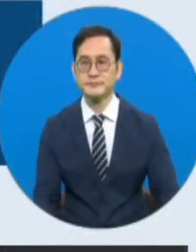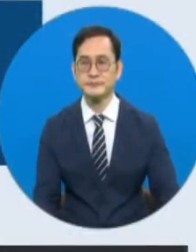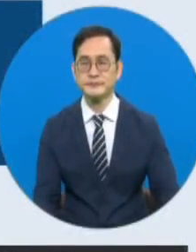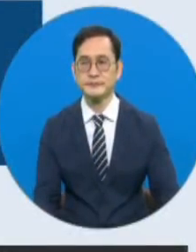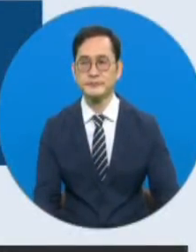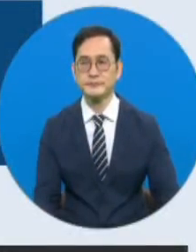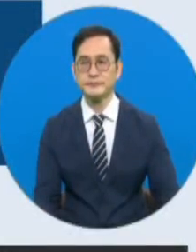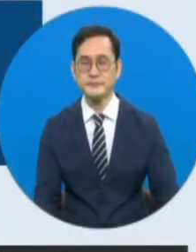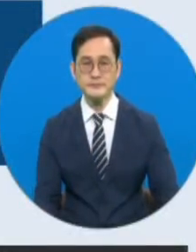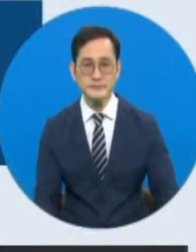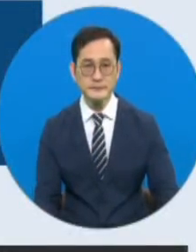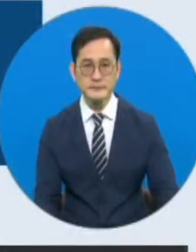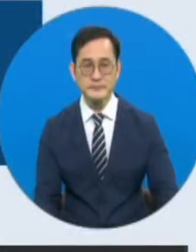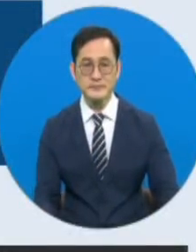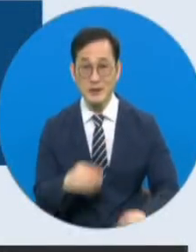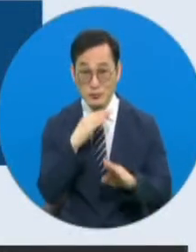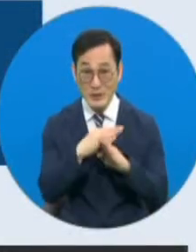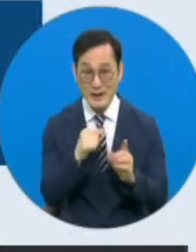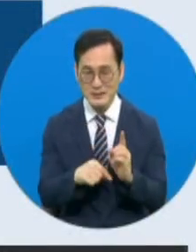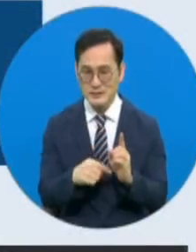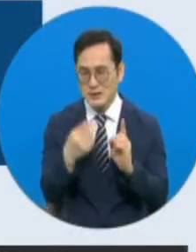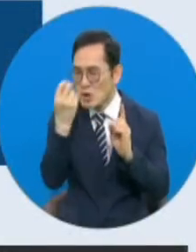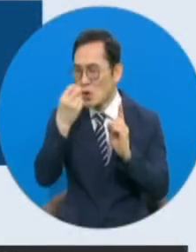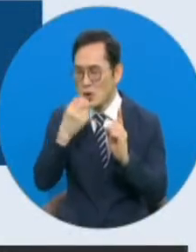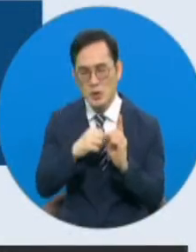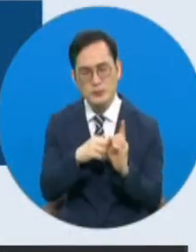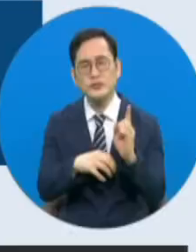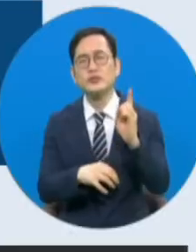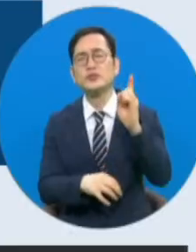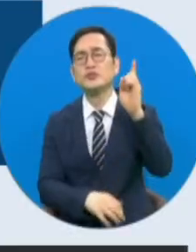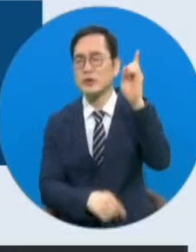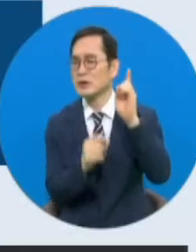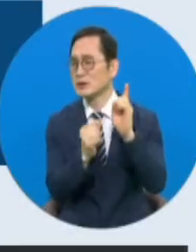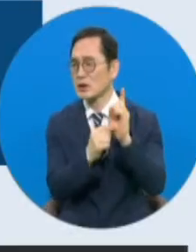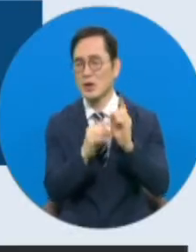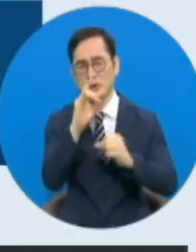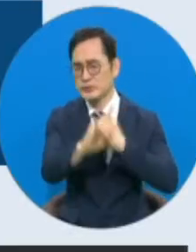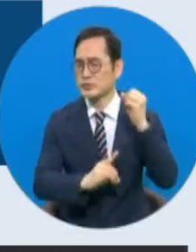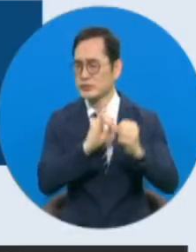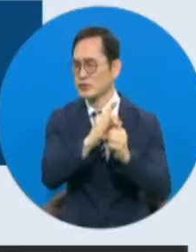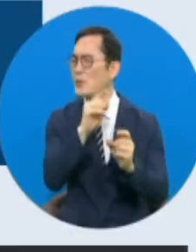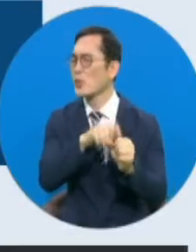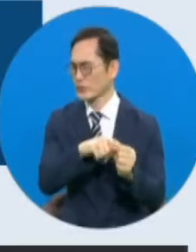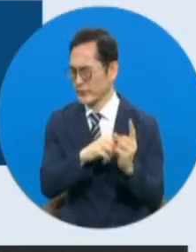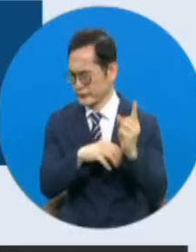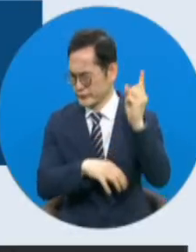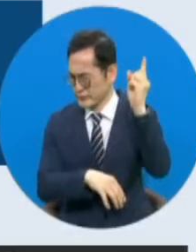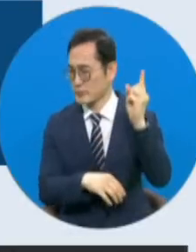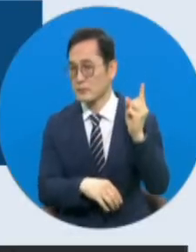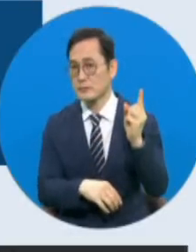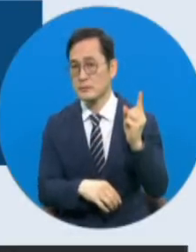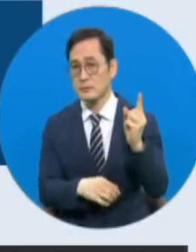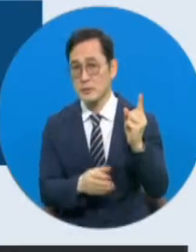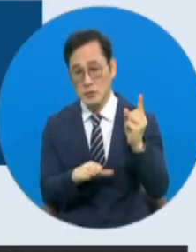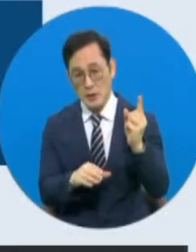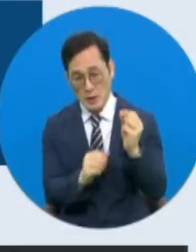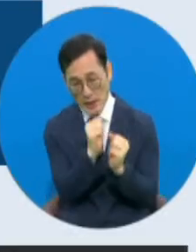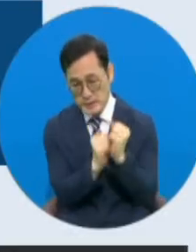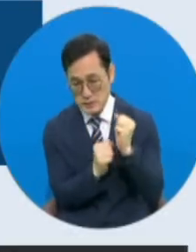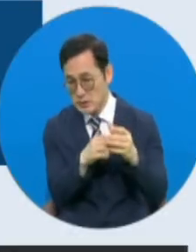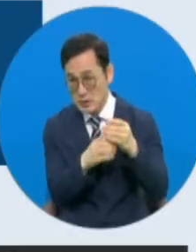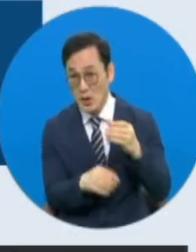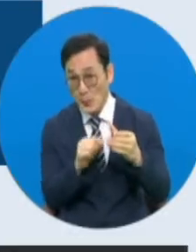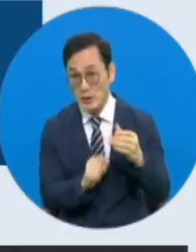북한은 정찰 위성이다라고 연일 말하고 있습니다만 그제 인양된 북한의 발사체 일부 원통형 물체가